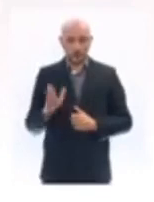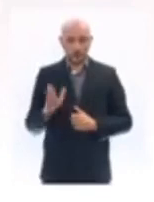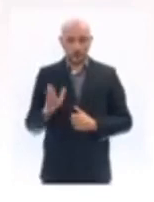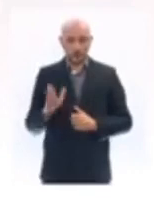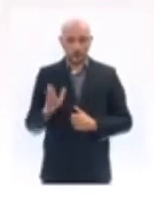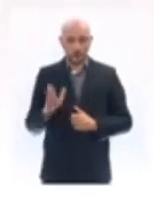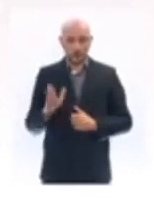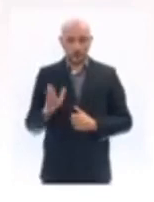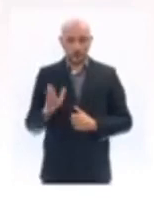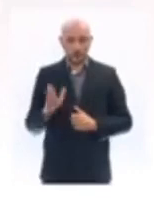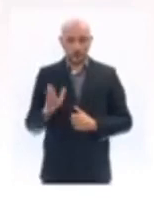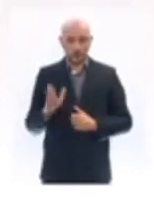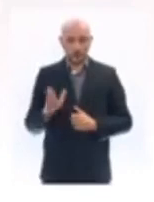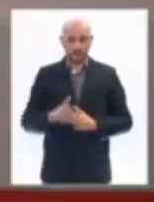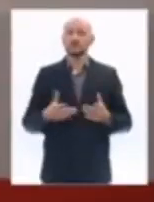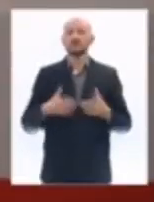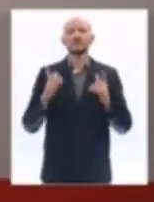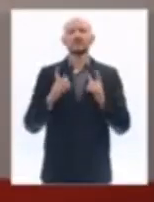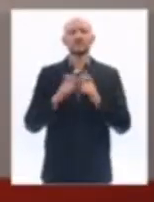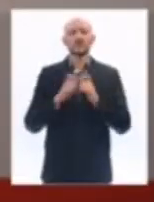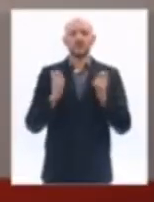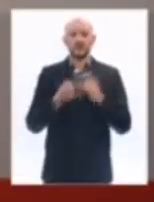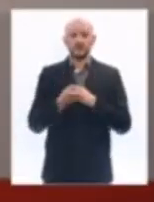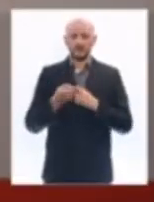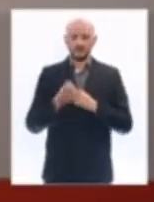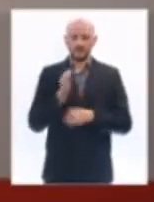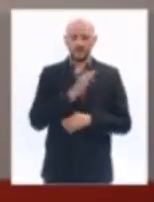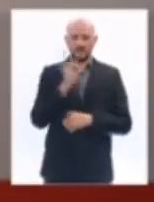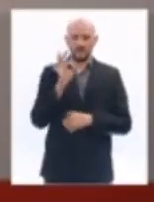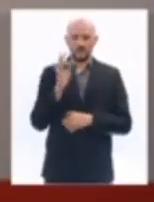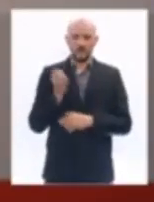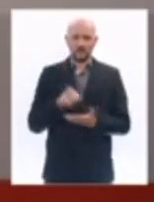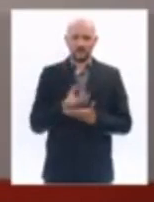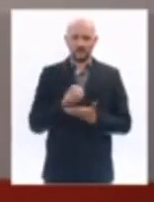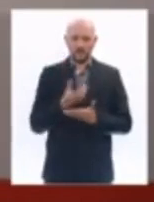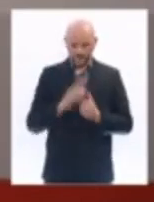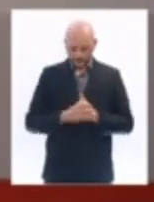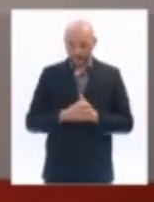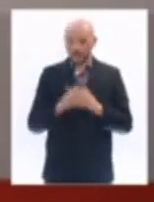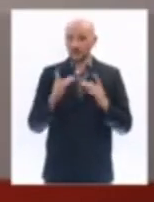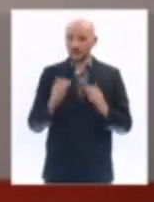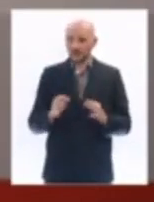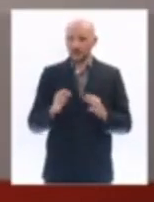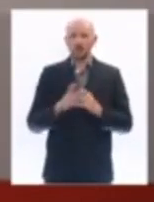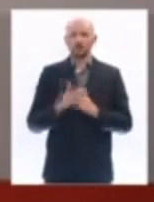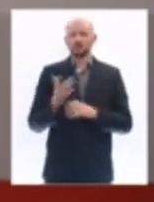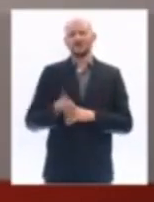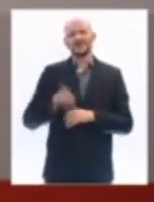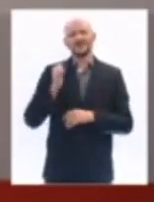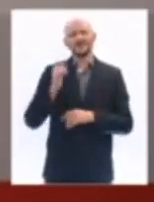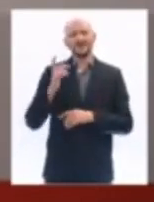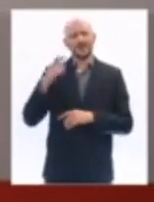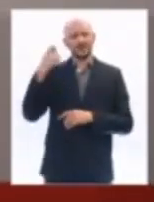tolérance pour celles et ceux qui devront se rendre au travail demain matin? Merci. Allez, la dernière et puis je